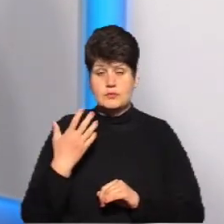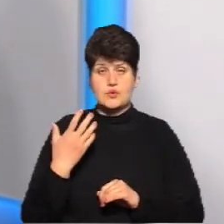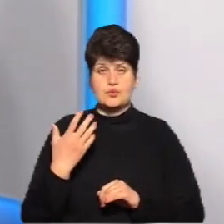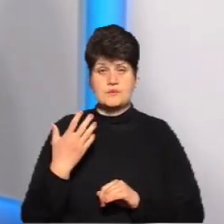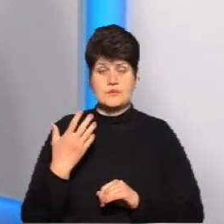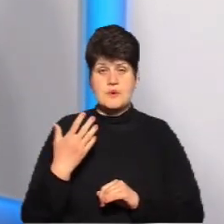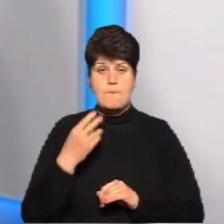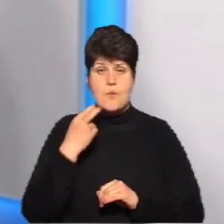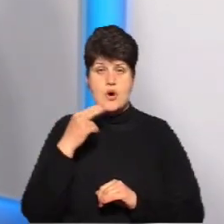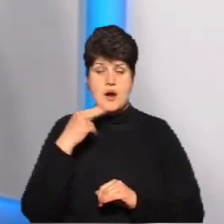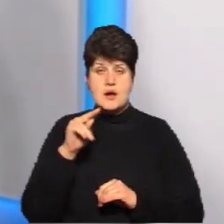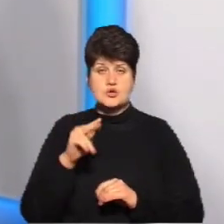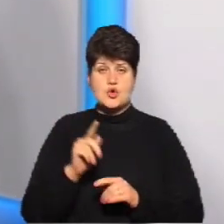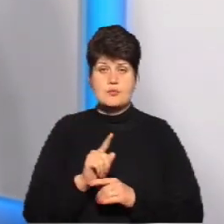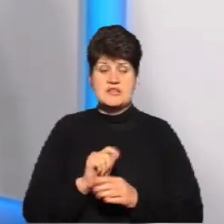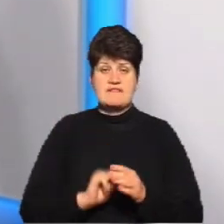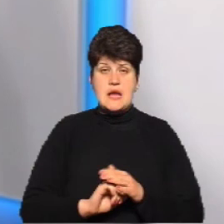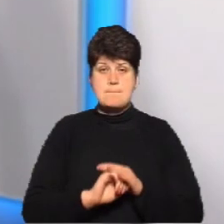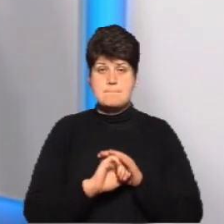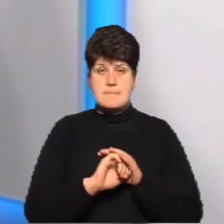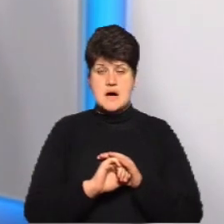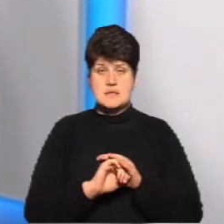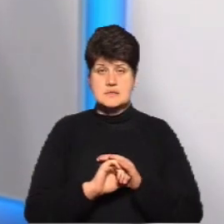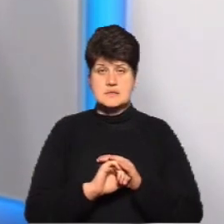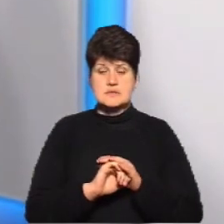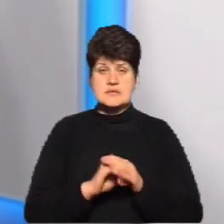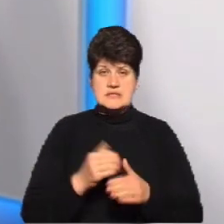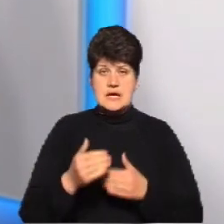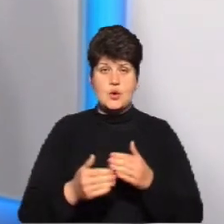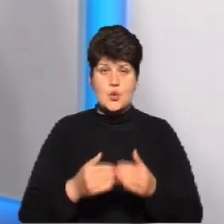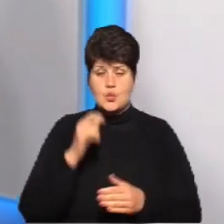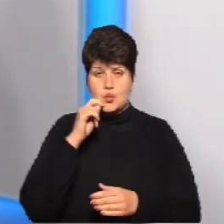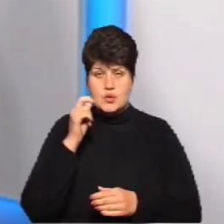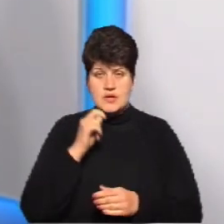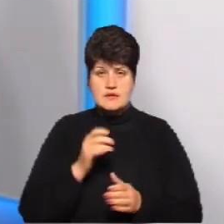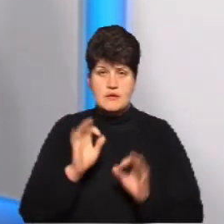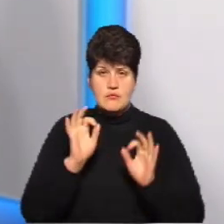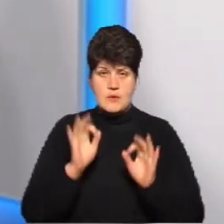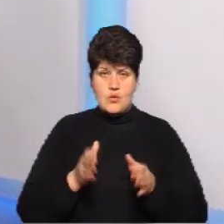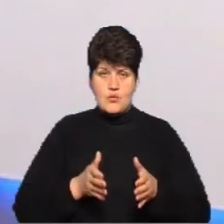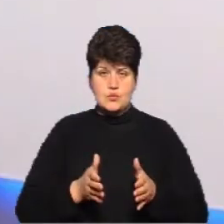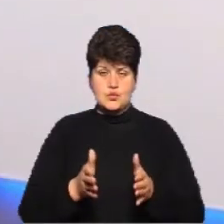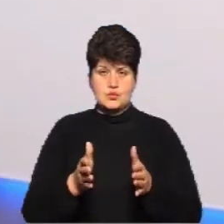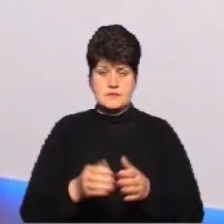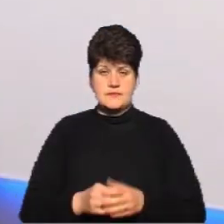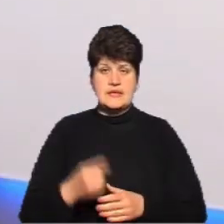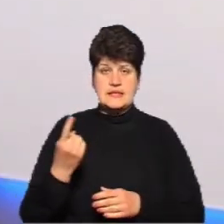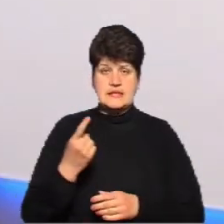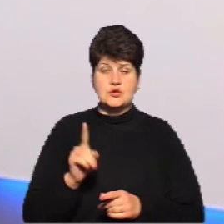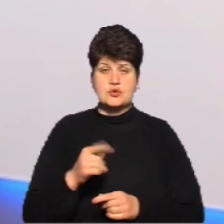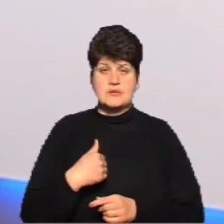покращується нормативна база, це крок Україні в правовому руслі. От єдине, все-таки мене хвилює,